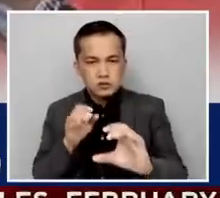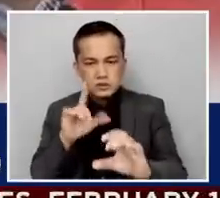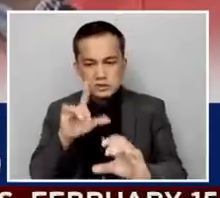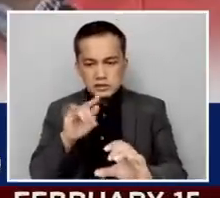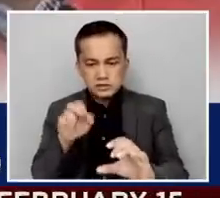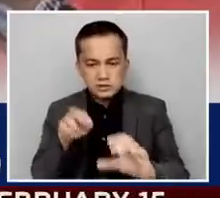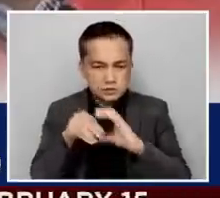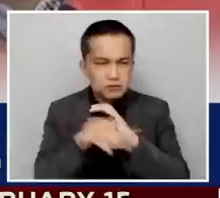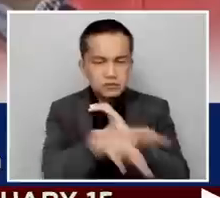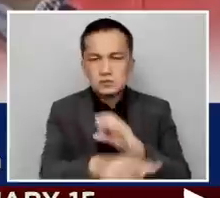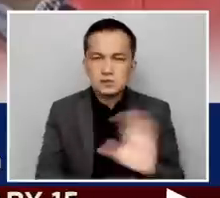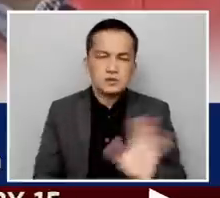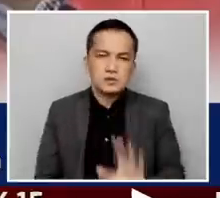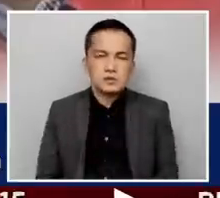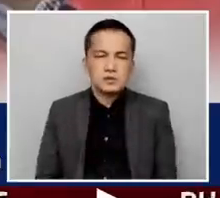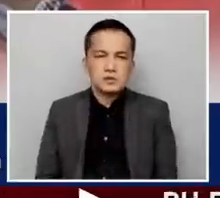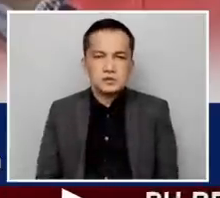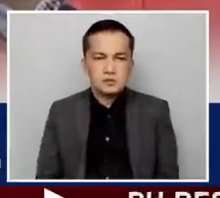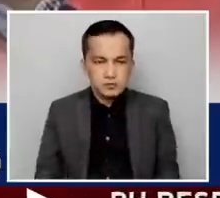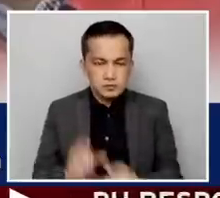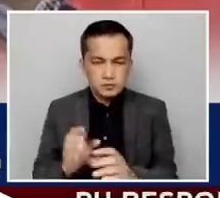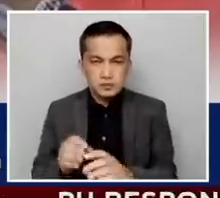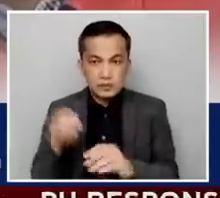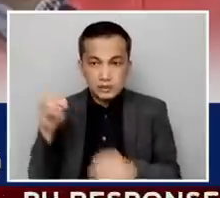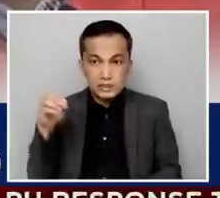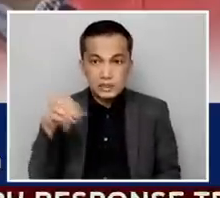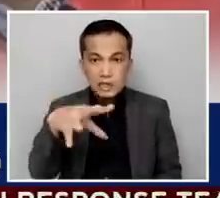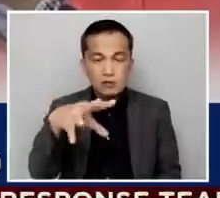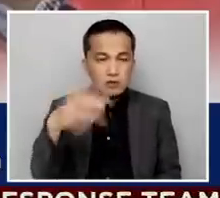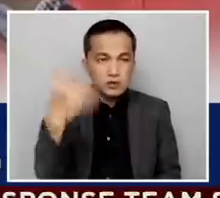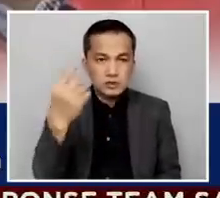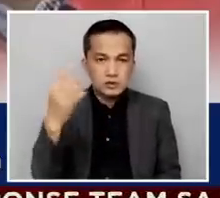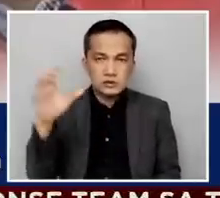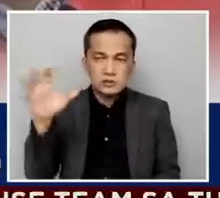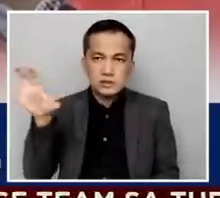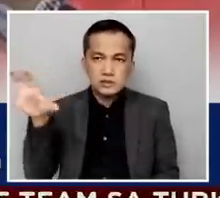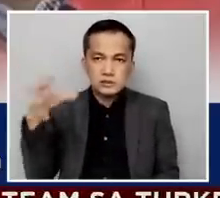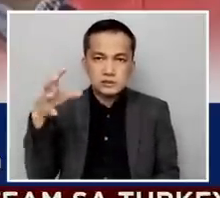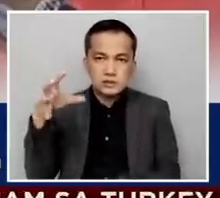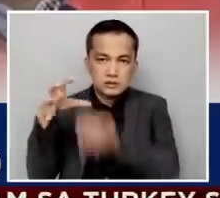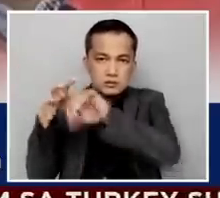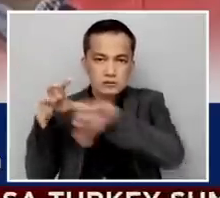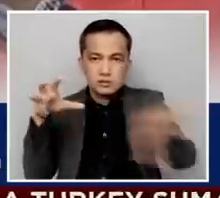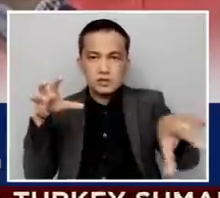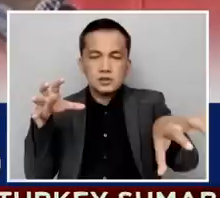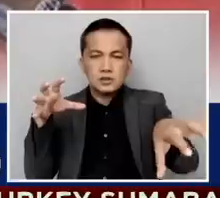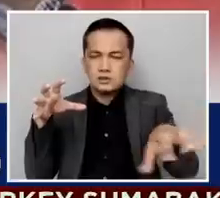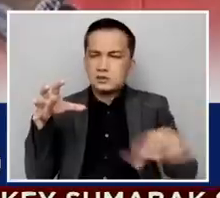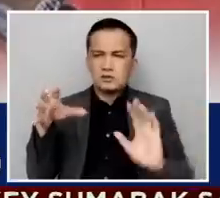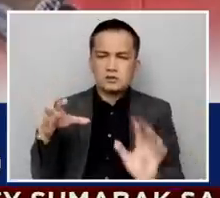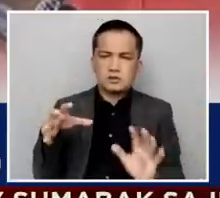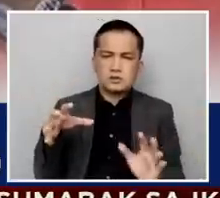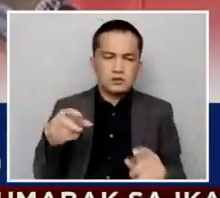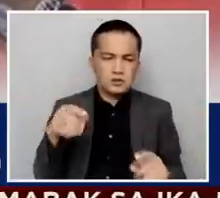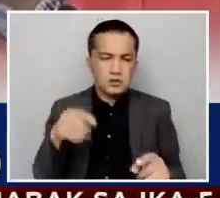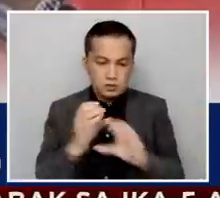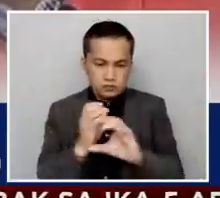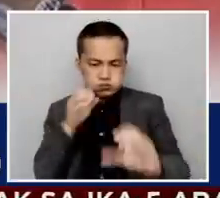Coast Guard vessel. Kung mag-illuminate ka lang, di mga searchlight na malakas. Yes. Oh. Hindi mo kailangan ng ganito kasi ang intention